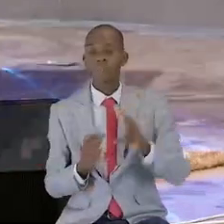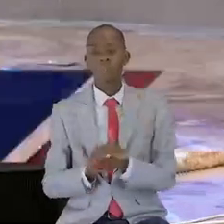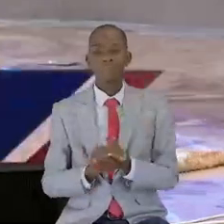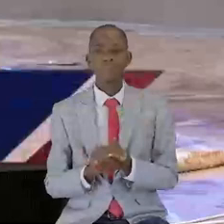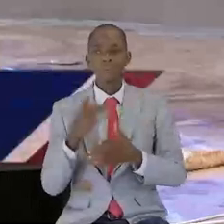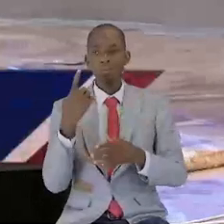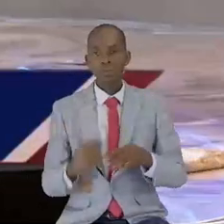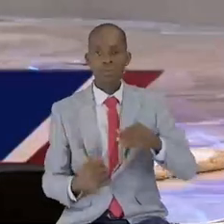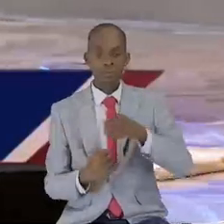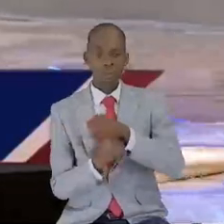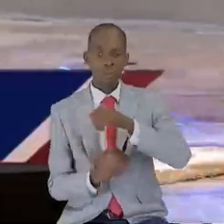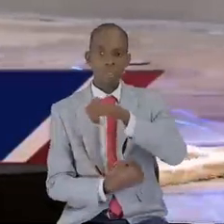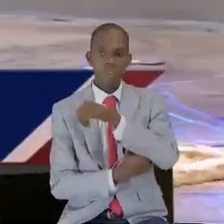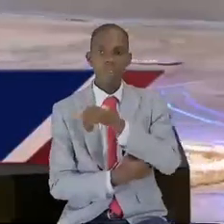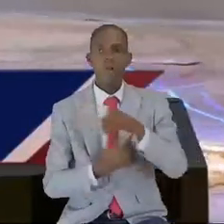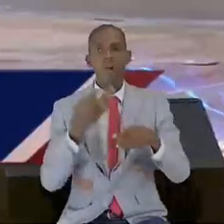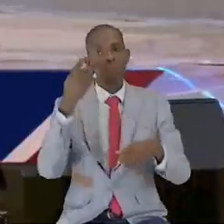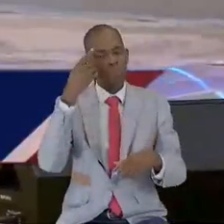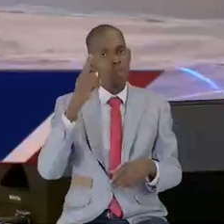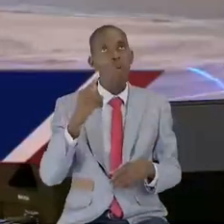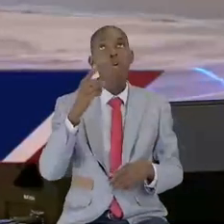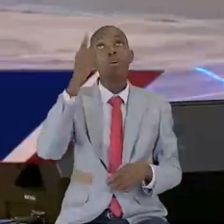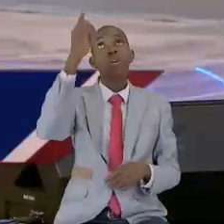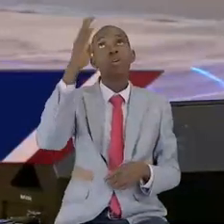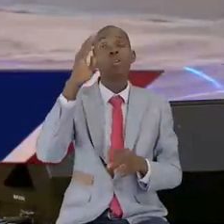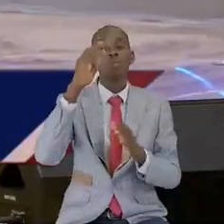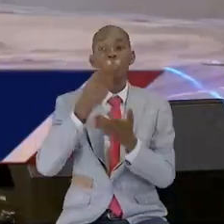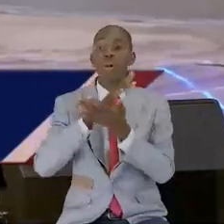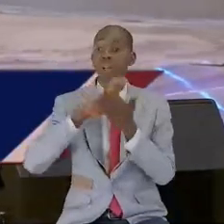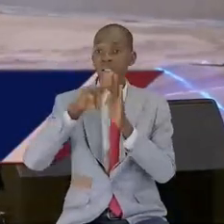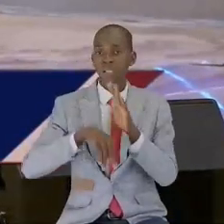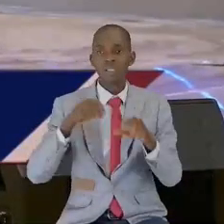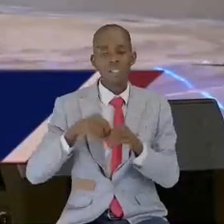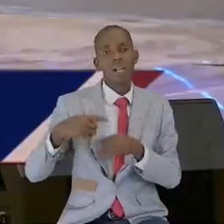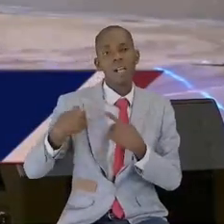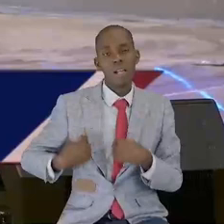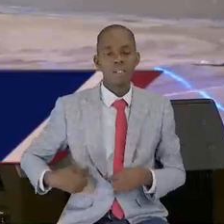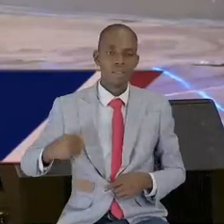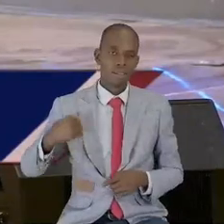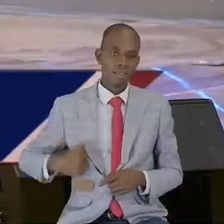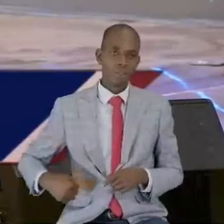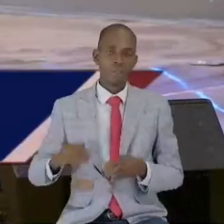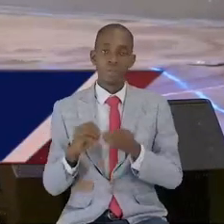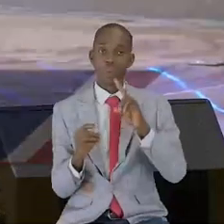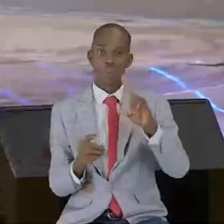la fondation pour la piété de la circoncision du cœur. Premier élément,